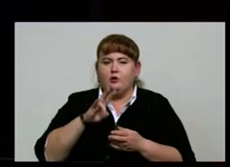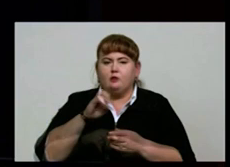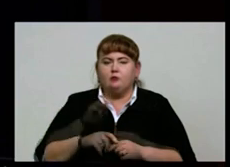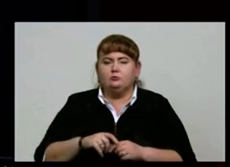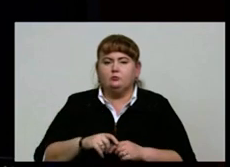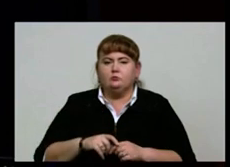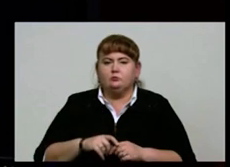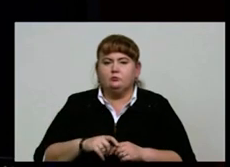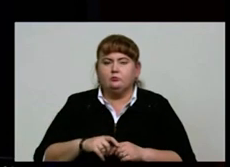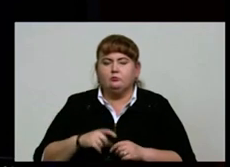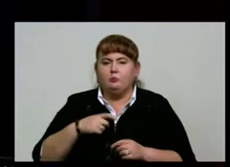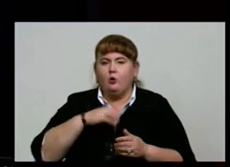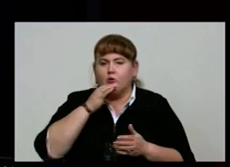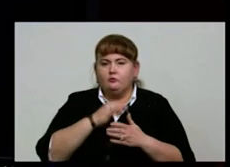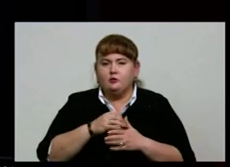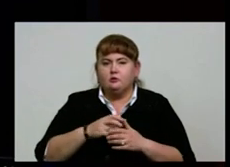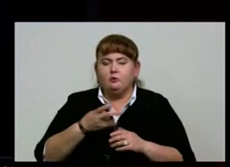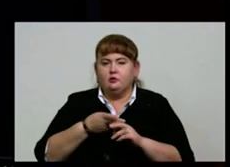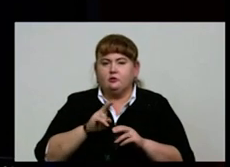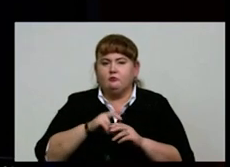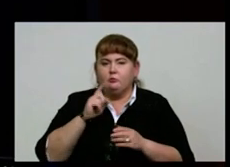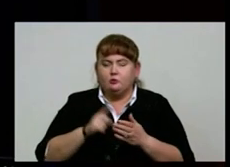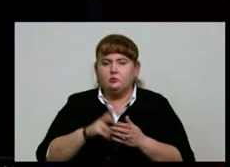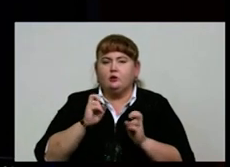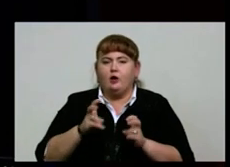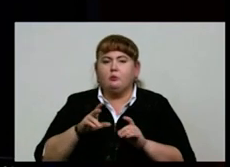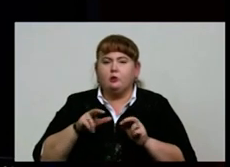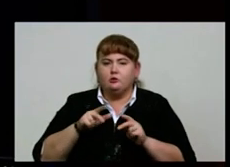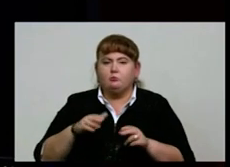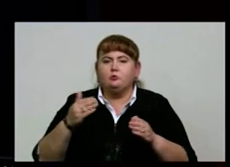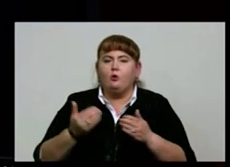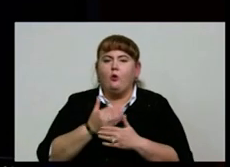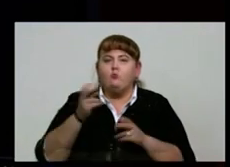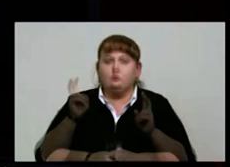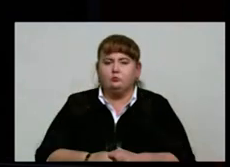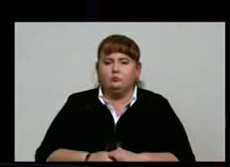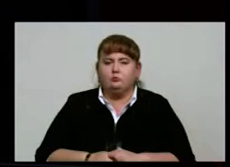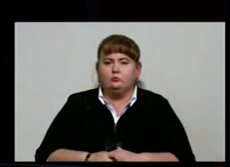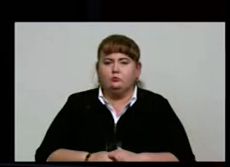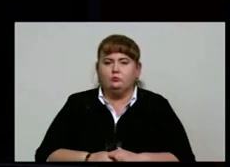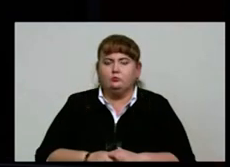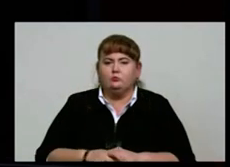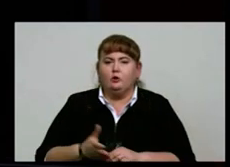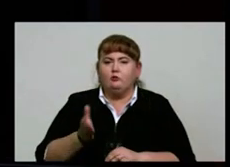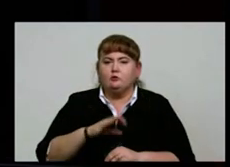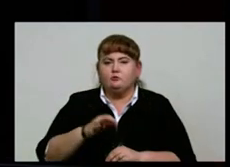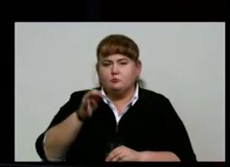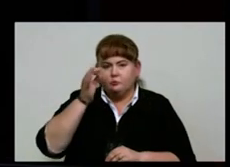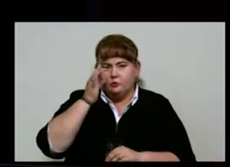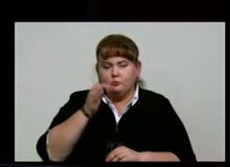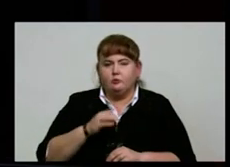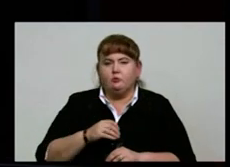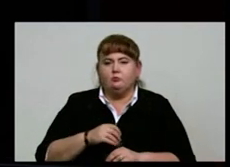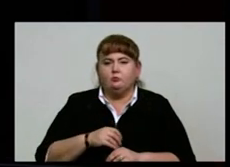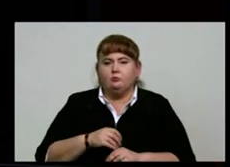намагниченными? Мы ответим на этот вопрос после того, как пройдем новую тему. Давайте вспомним с вами